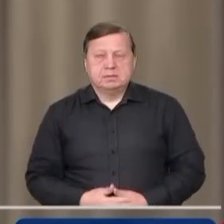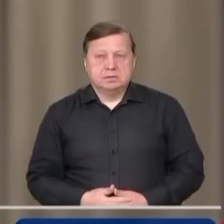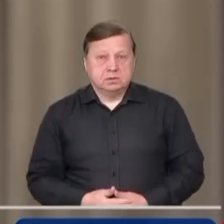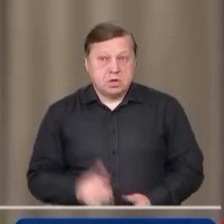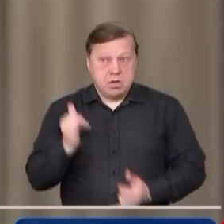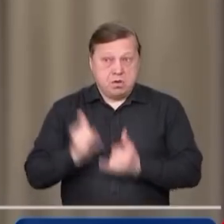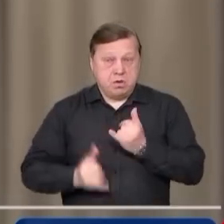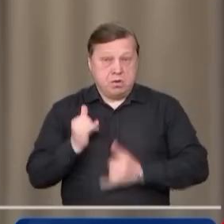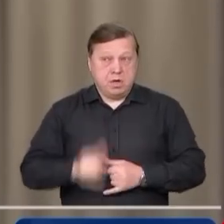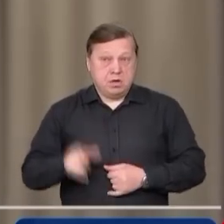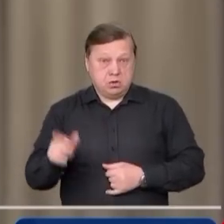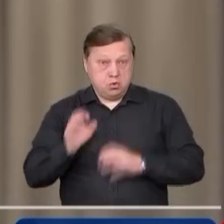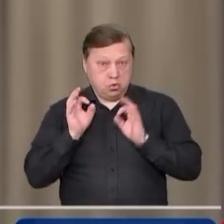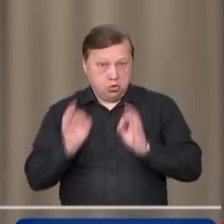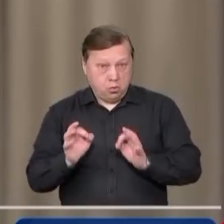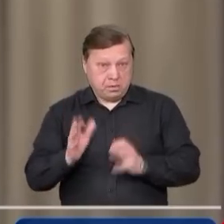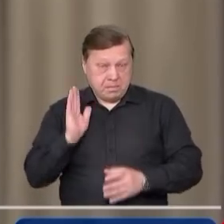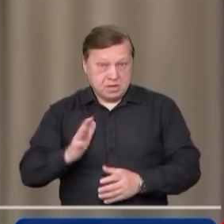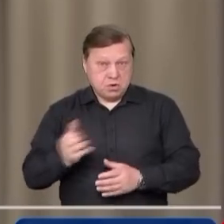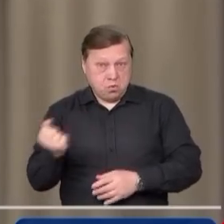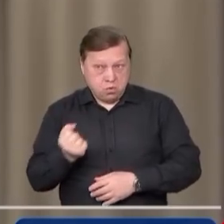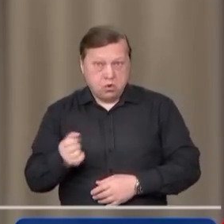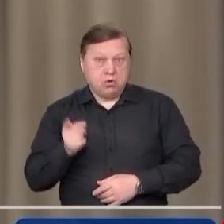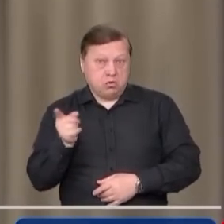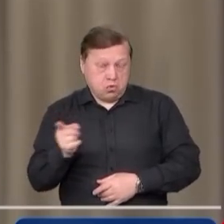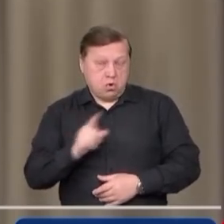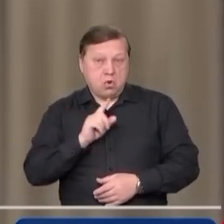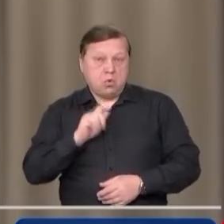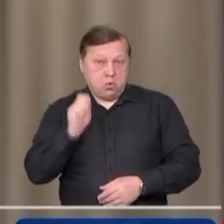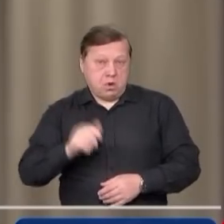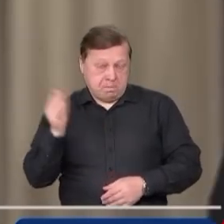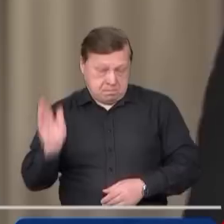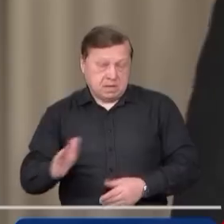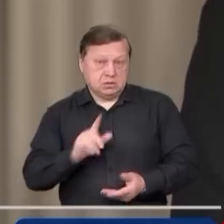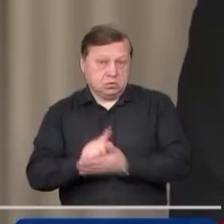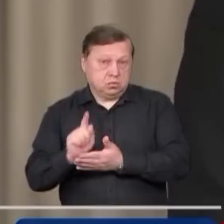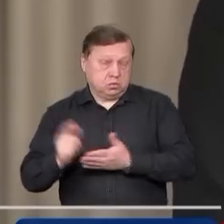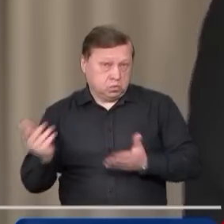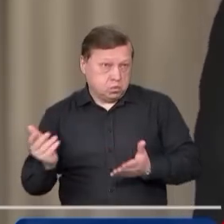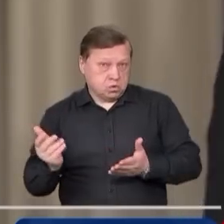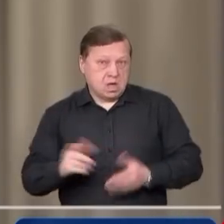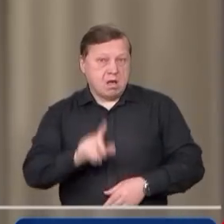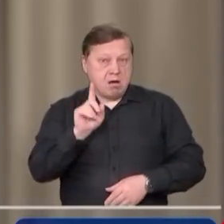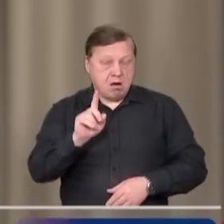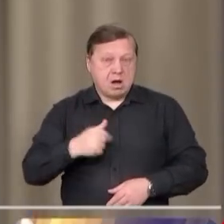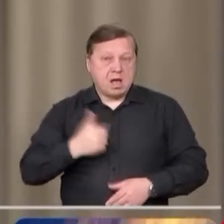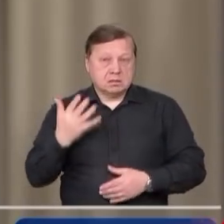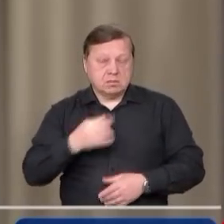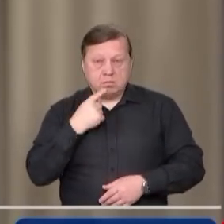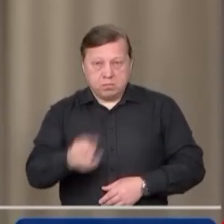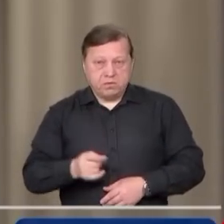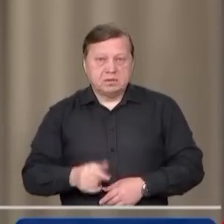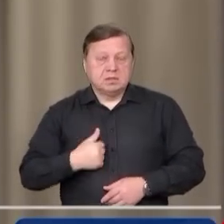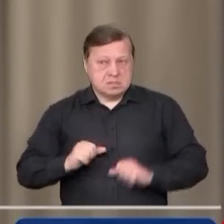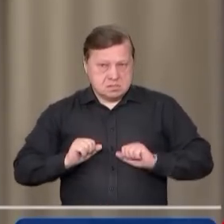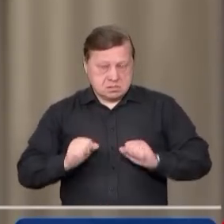Jeżeli zostanie właściwie użyty, pozwoli Ukraińcom odnieść sukces. My zaś chcemy zapewnić, że dołożymy wszelkich